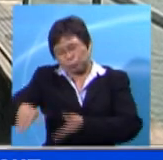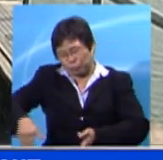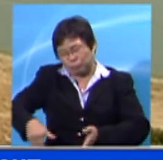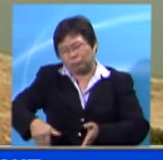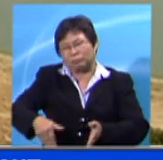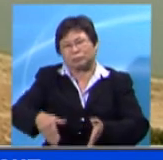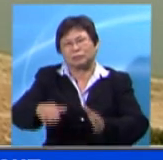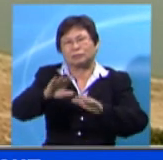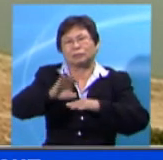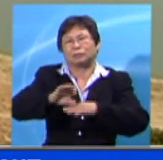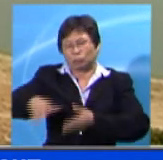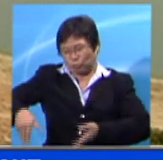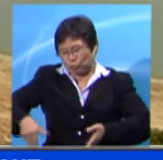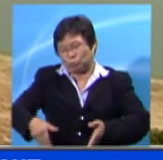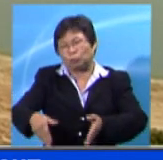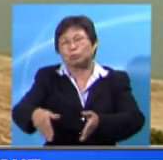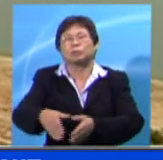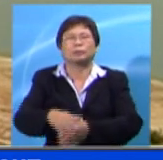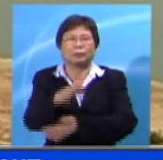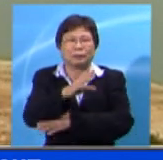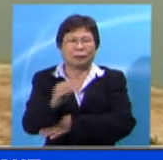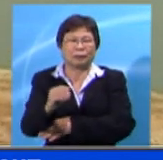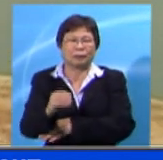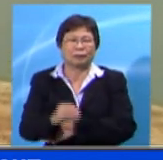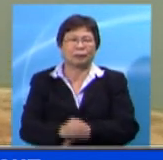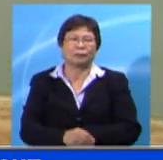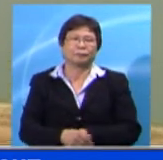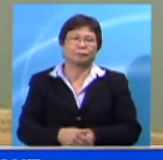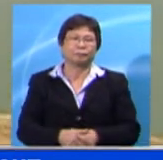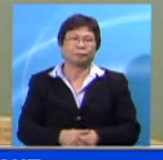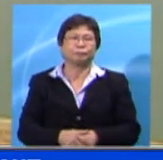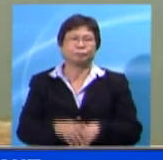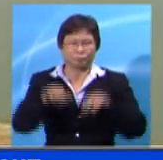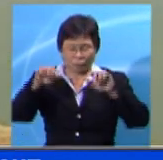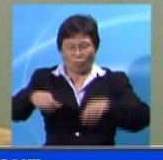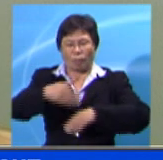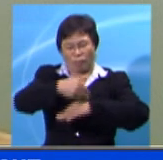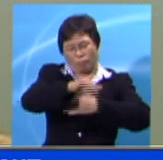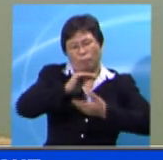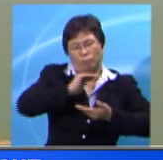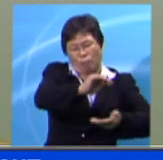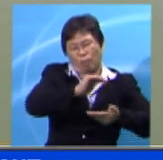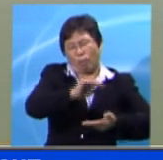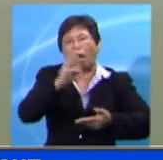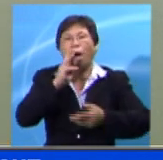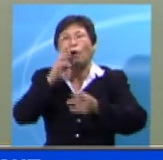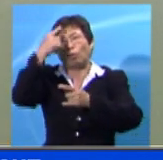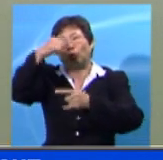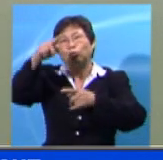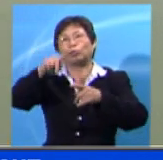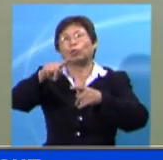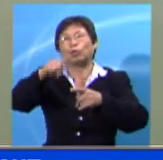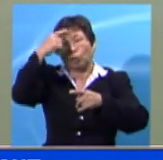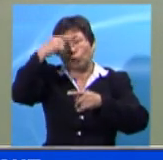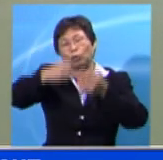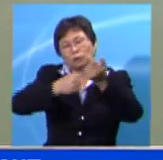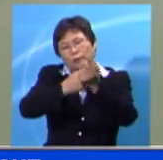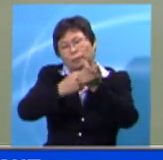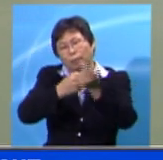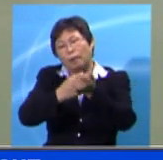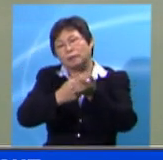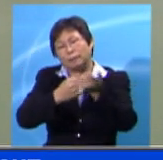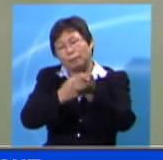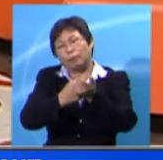tu apa dan masih boleh membekalkan airlah untuk apa menampung Apa